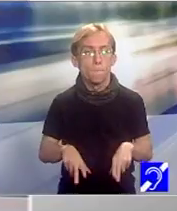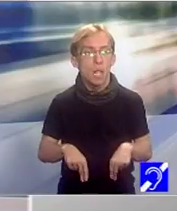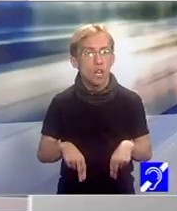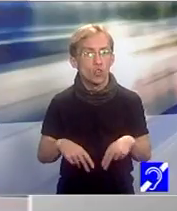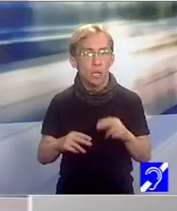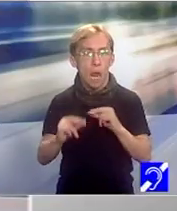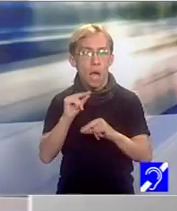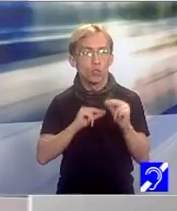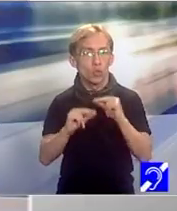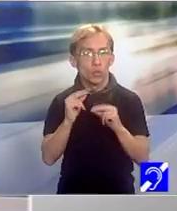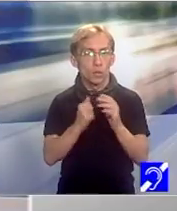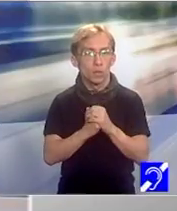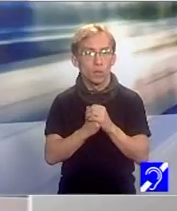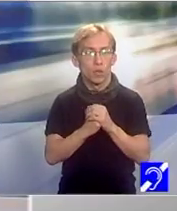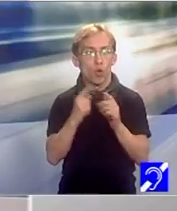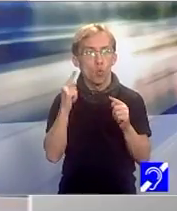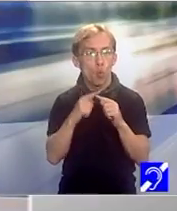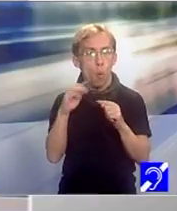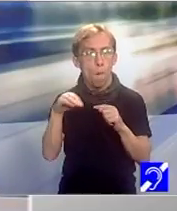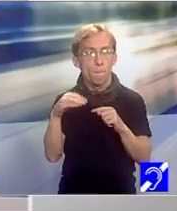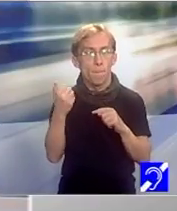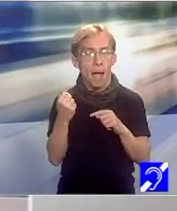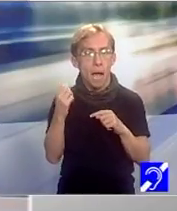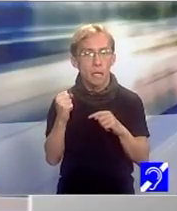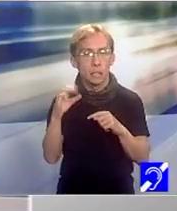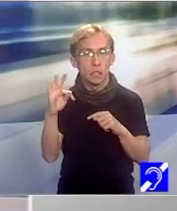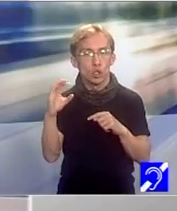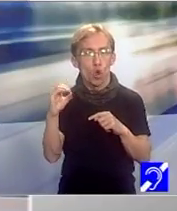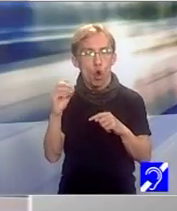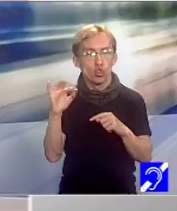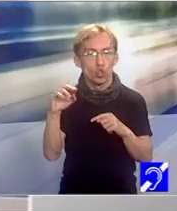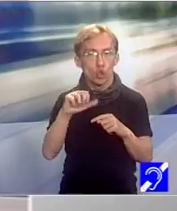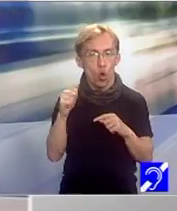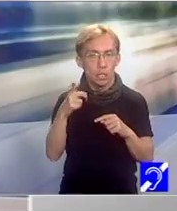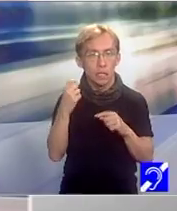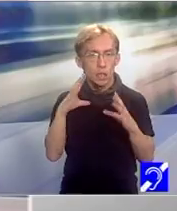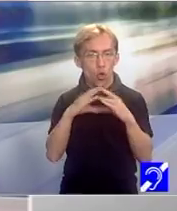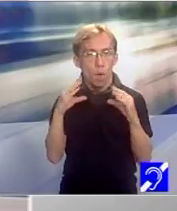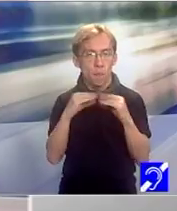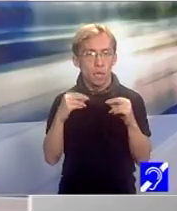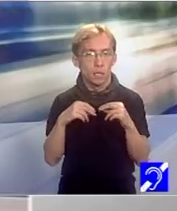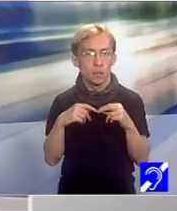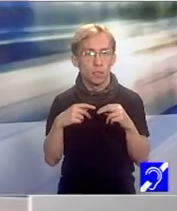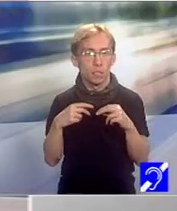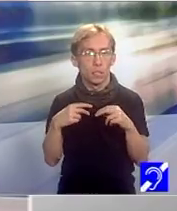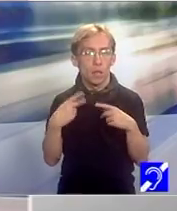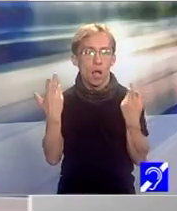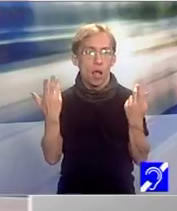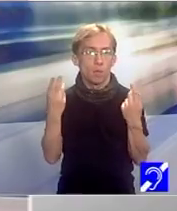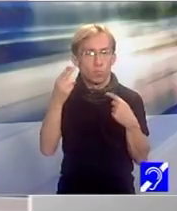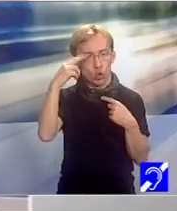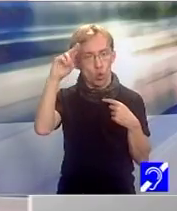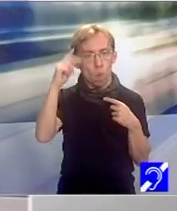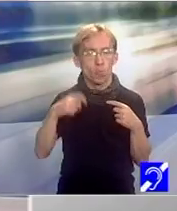președintele de onoare al Asociației Spor Mastocitoză România, domnul ministru Dodo Sândesc, Dorel Sândesc, care